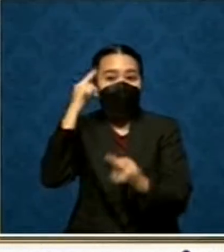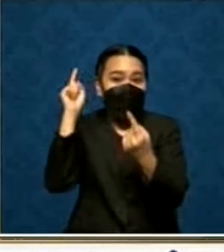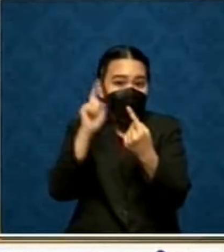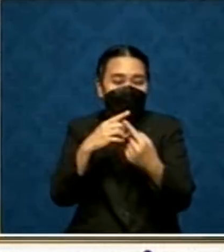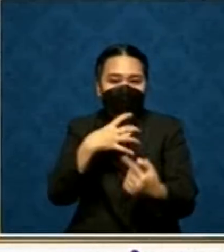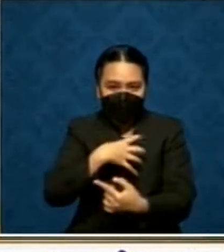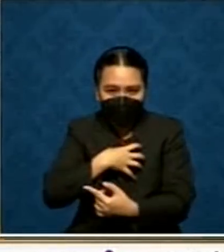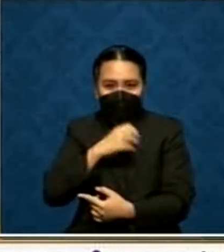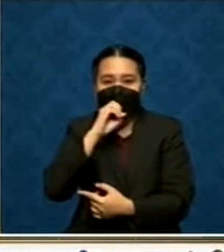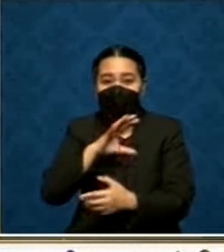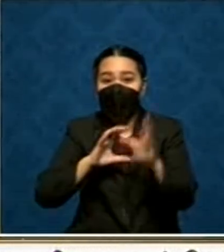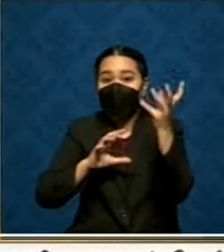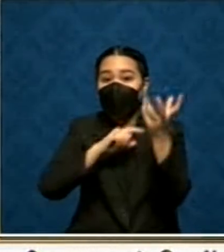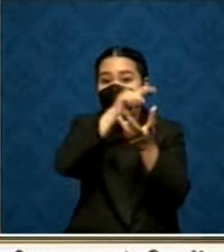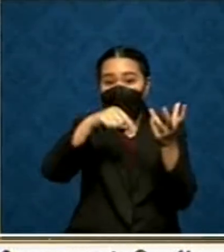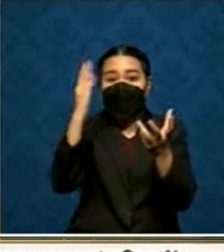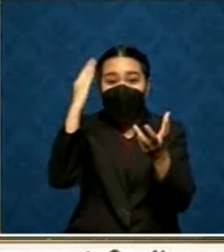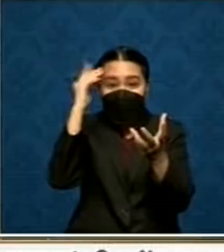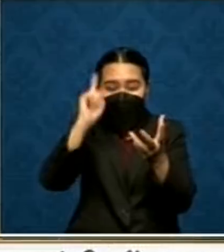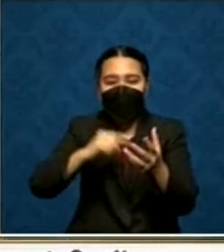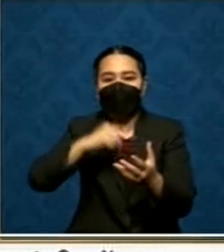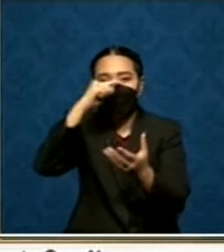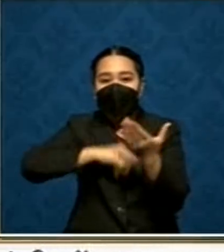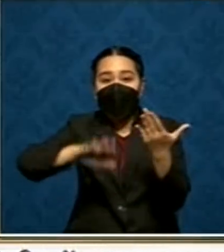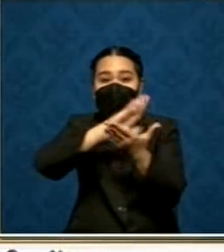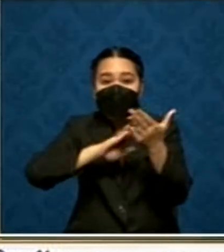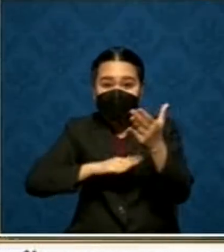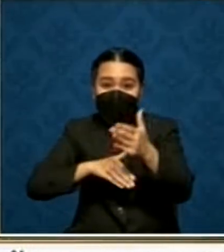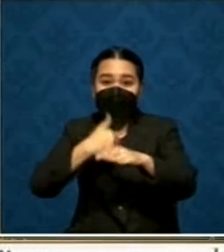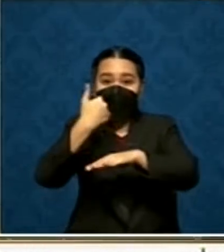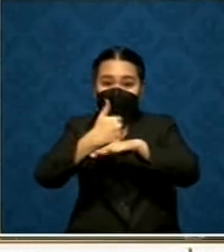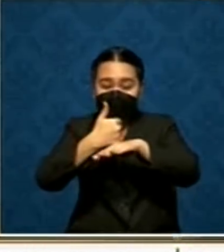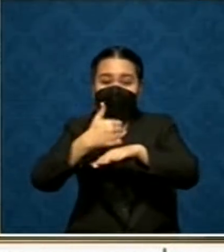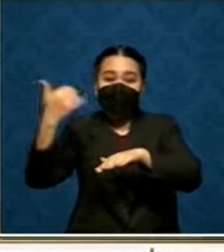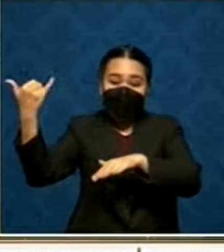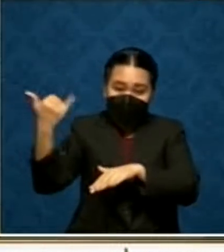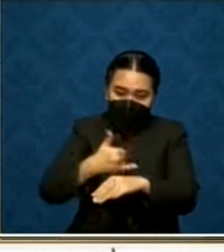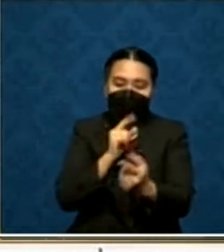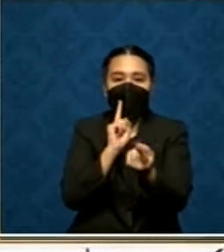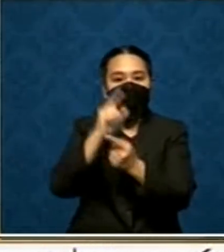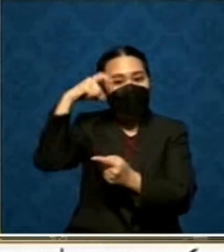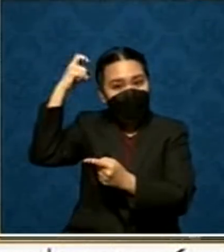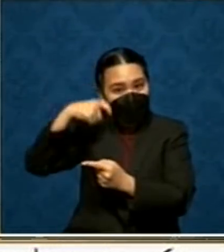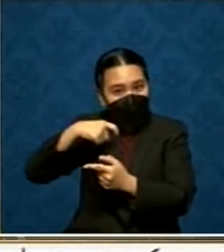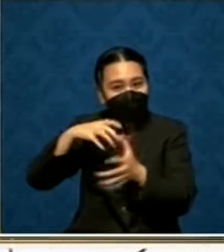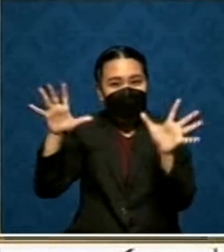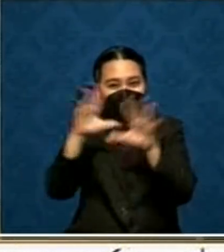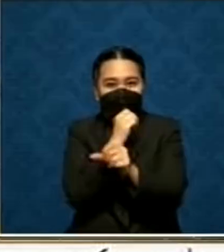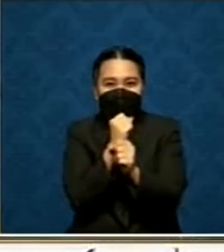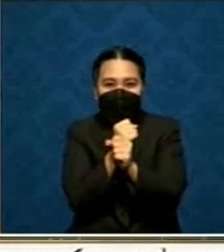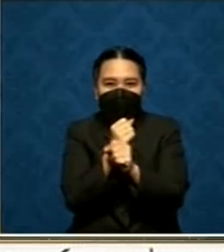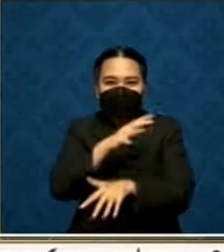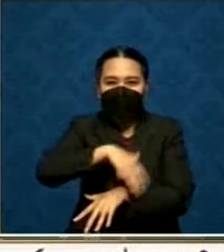บาลไทยไปเบือนเขานะผู้น้านระดบสูงนะนี่คอการเอาเคดิตของเราไปสรางเลกิติมาสิคืสร้างคามชอบถารี้กับเขา